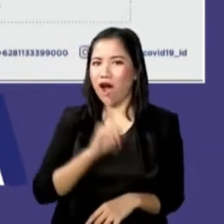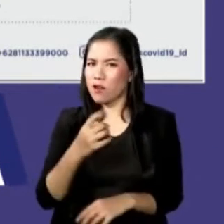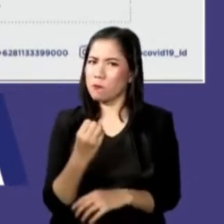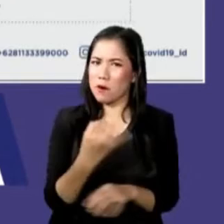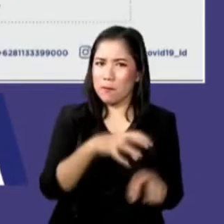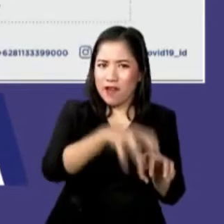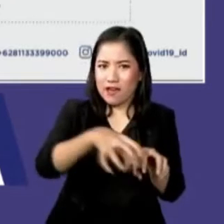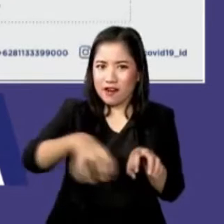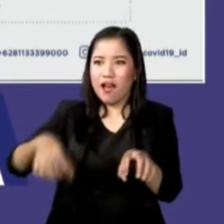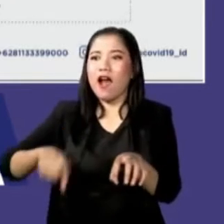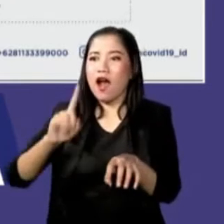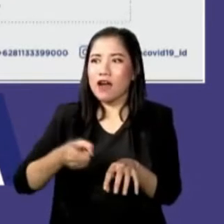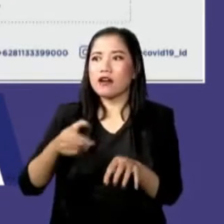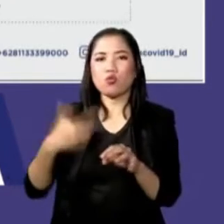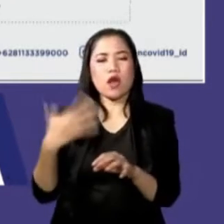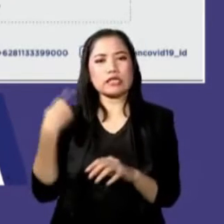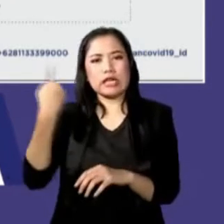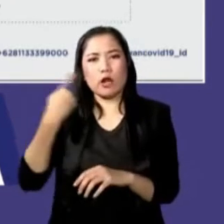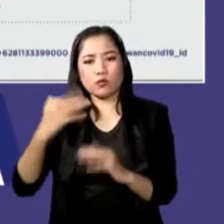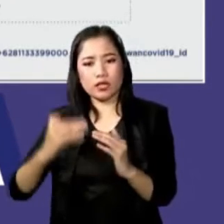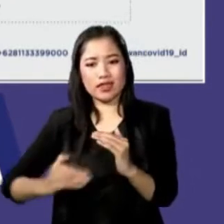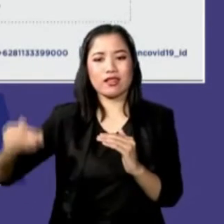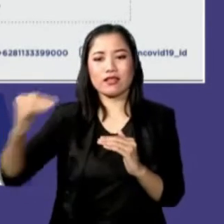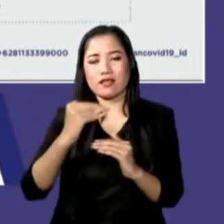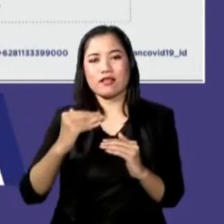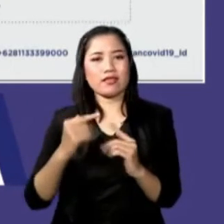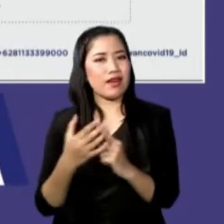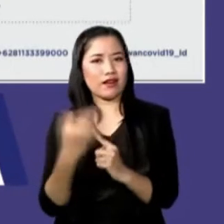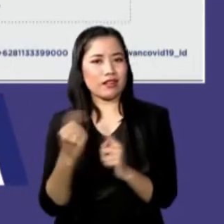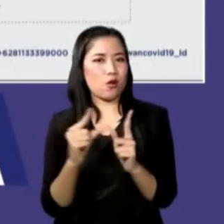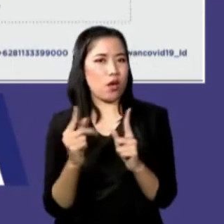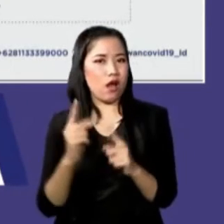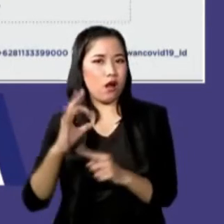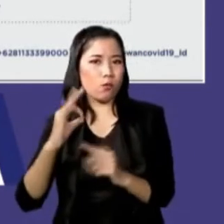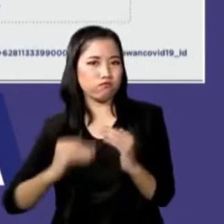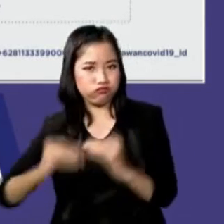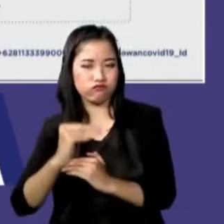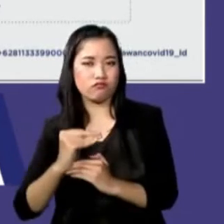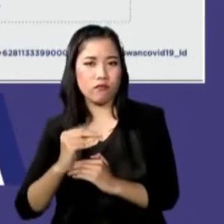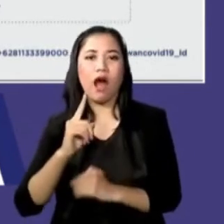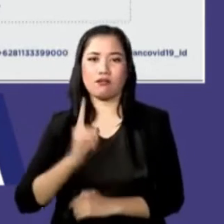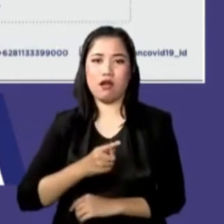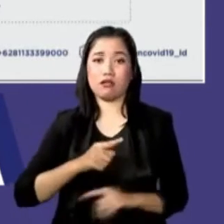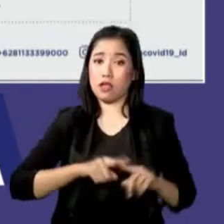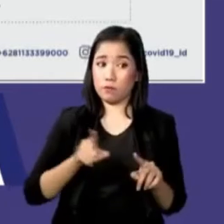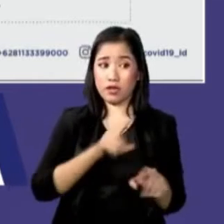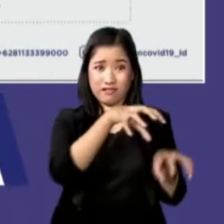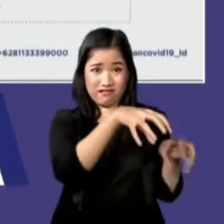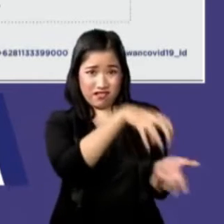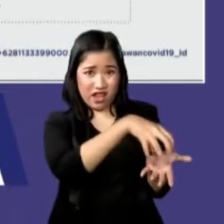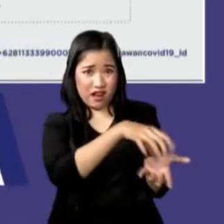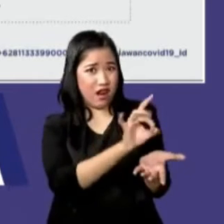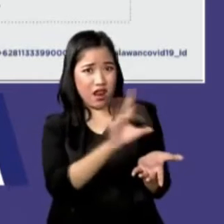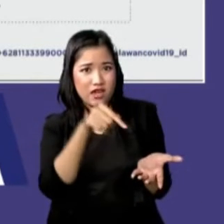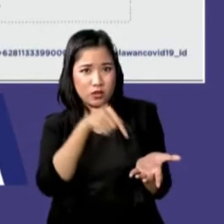berkali-kali lipat melebihi target WHO. Namun, secara bersamaan, pada beberapa daerah lainnya, angka